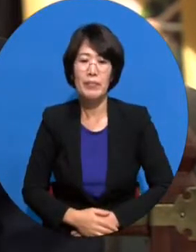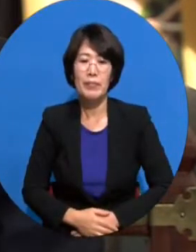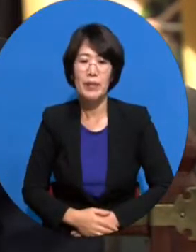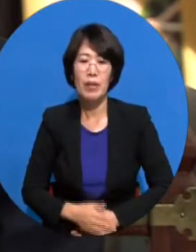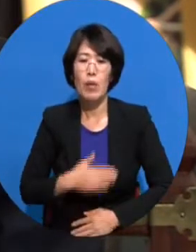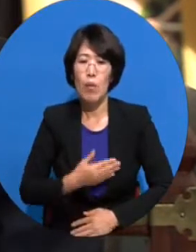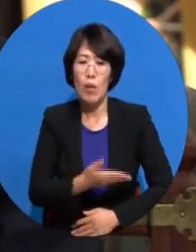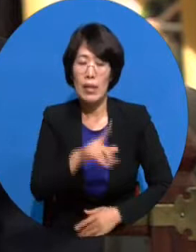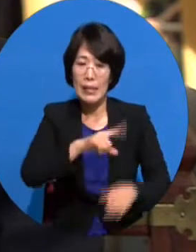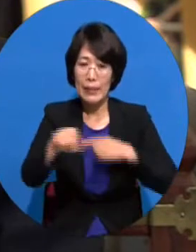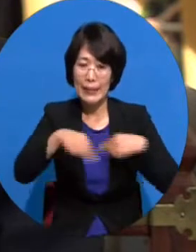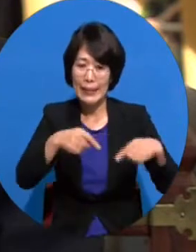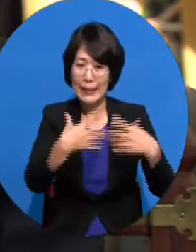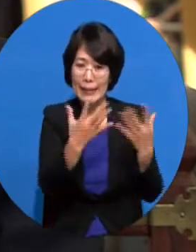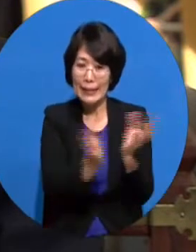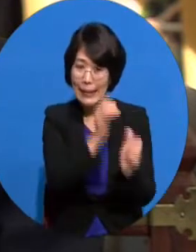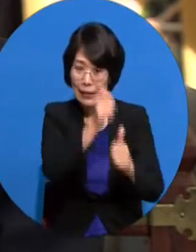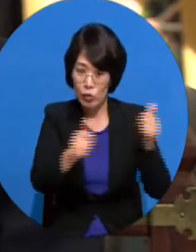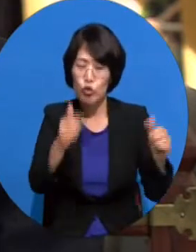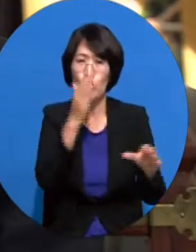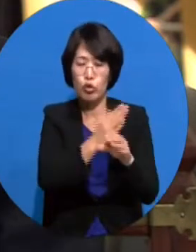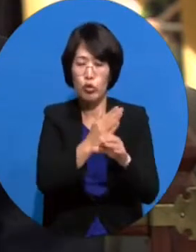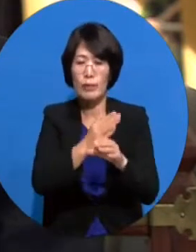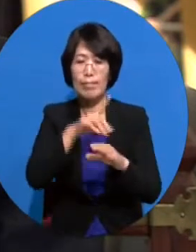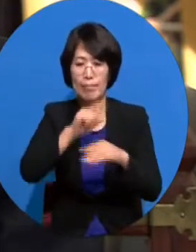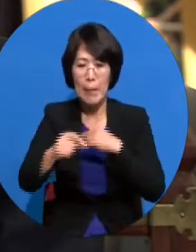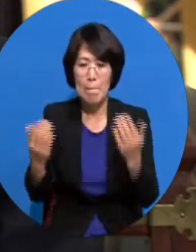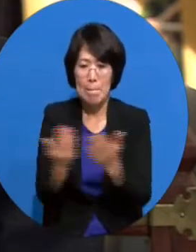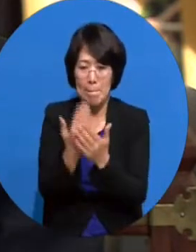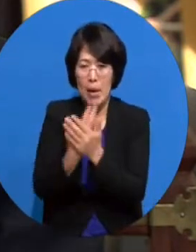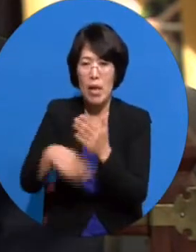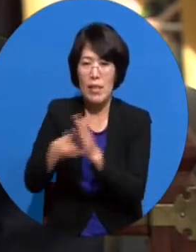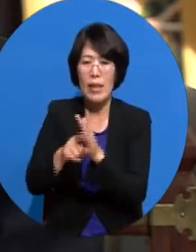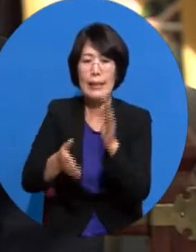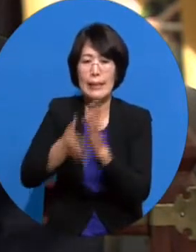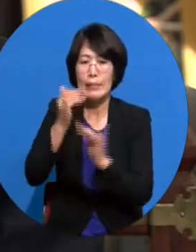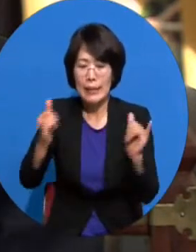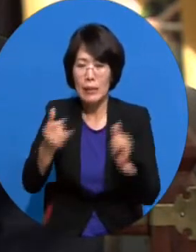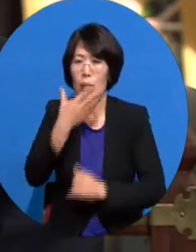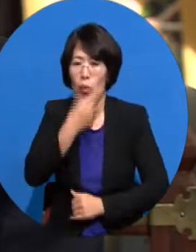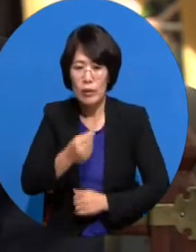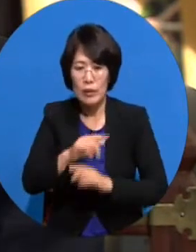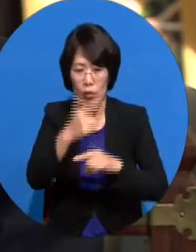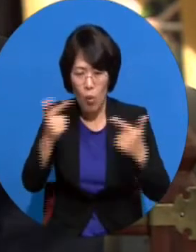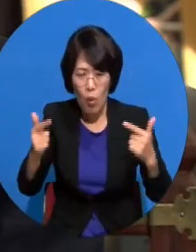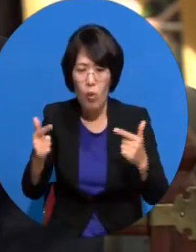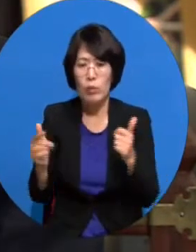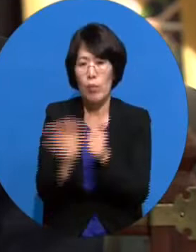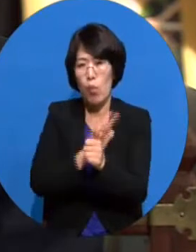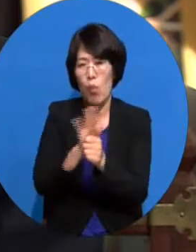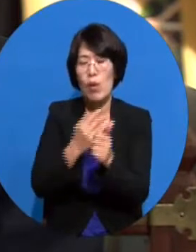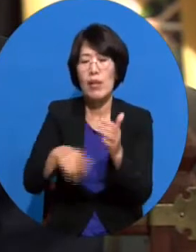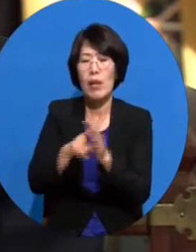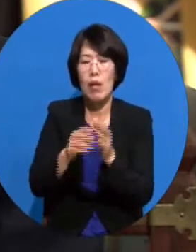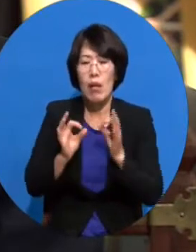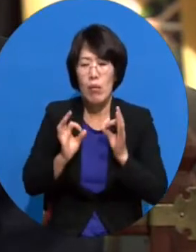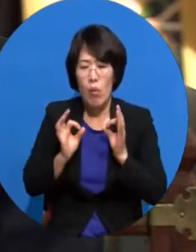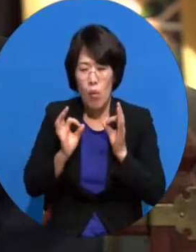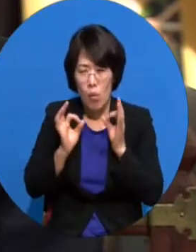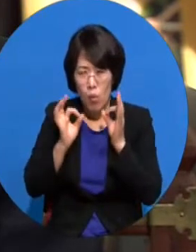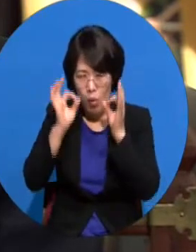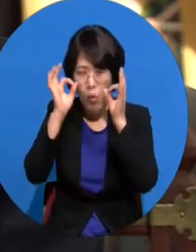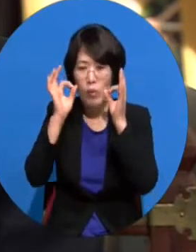우리가 보면 지방자치 단체장 중에는 지방 발전을 위해서 또 시민들의 그 복지나 혹은 여러